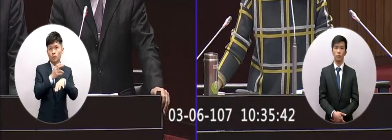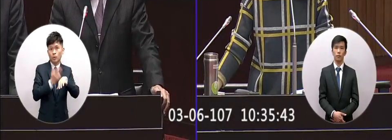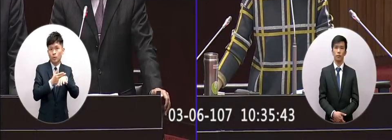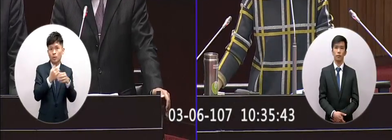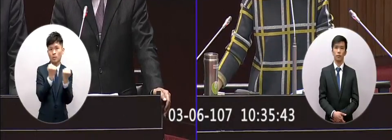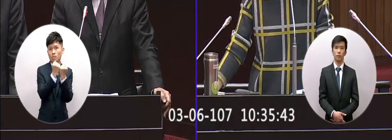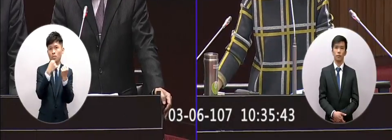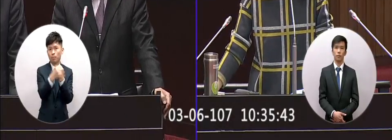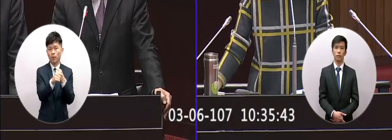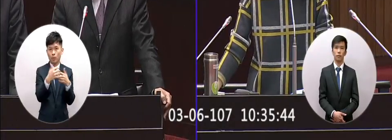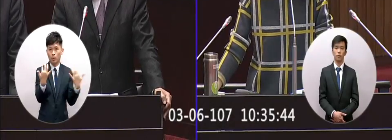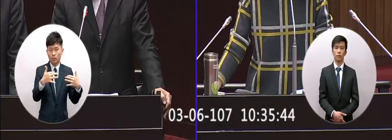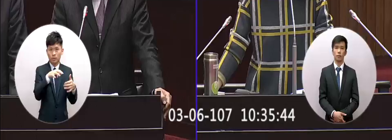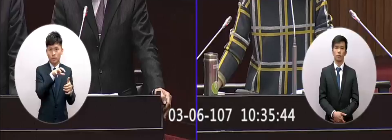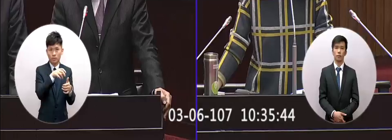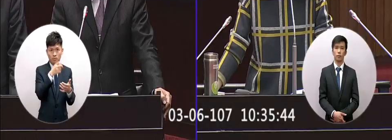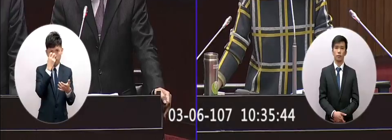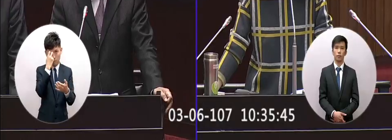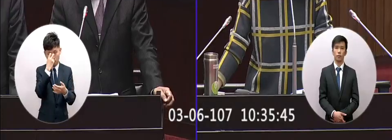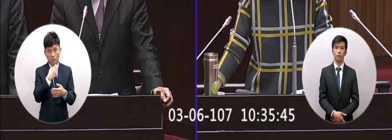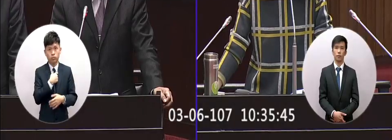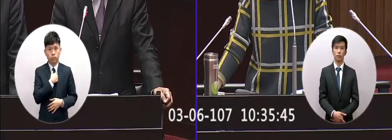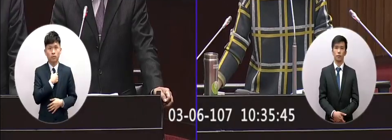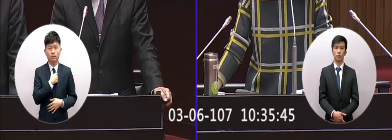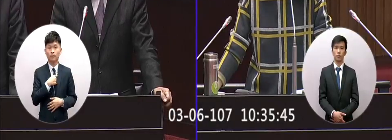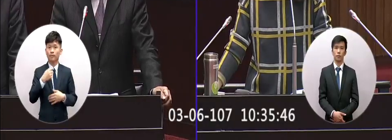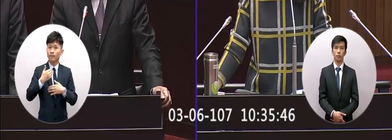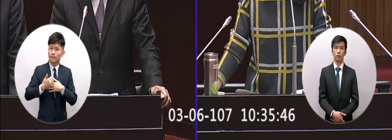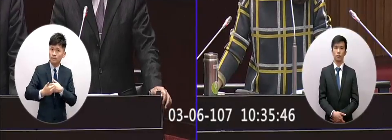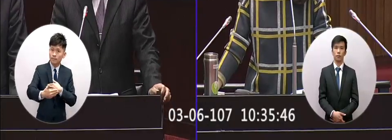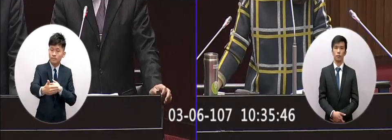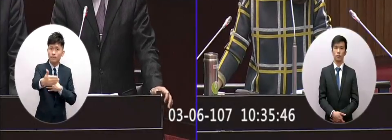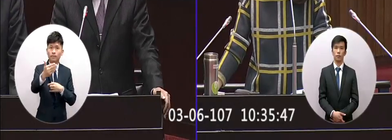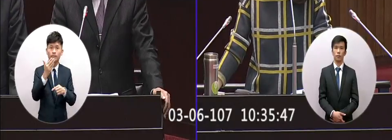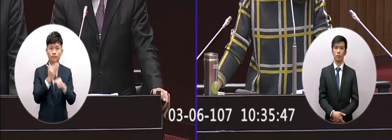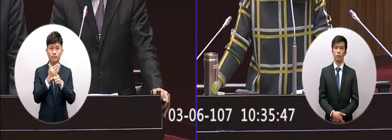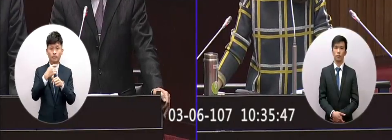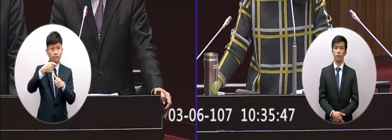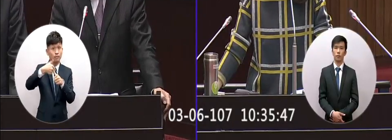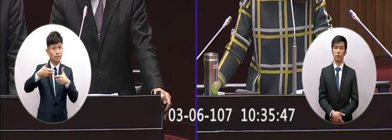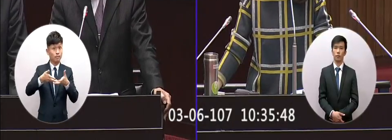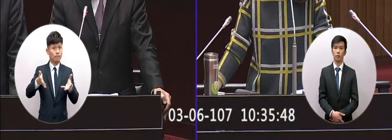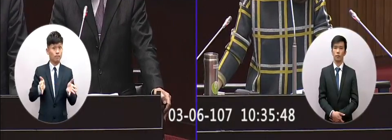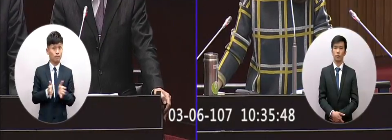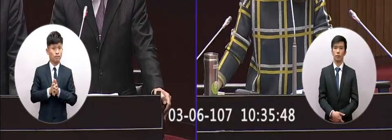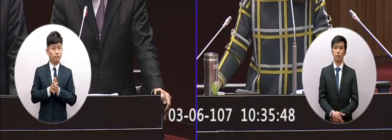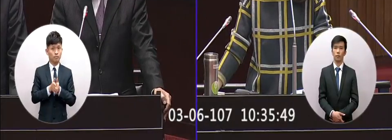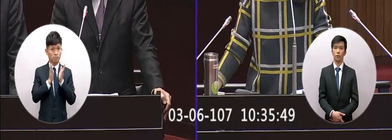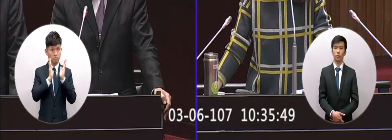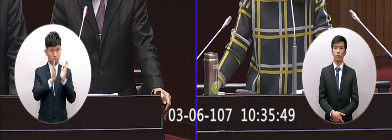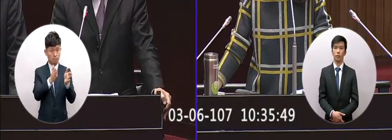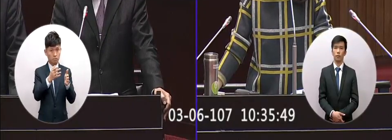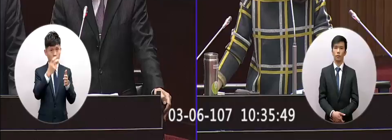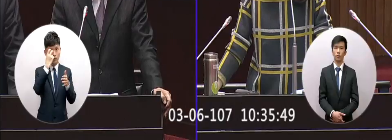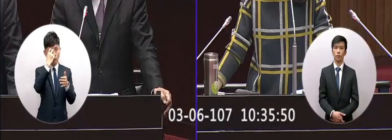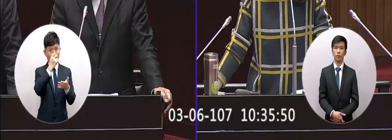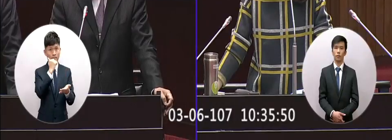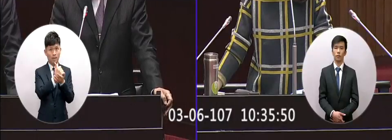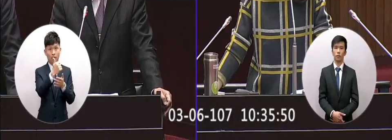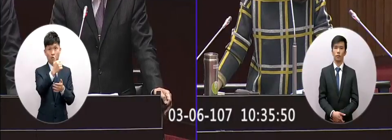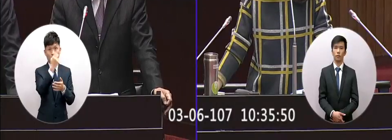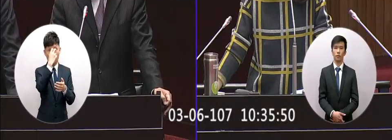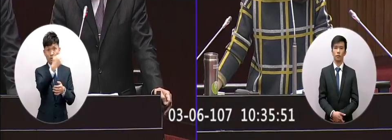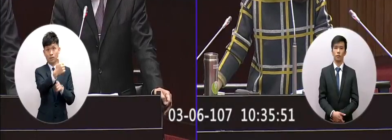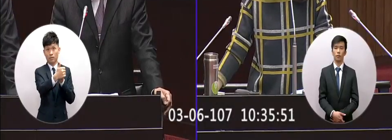那么因此呢，在这样的一个过程当中，教育部对于目前这个管教授这个台大当选人，因